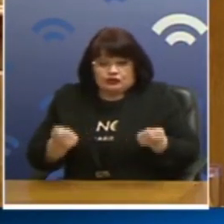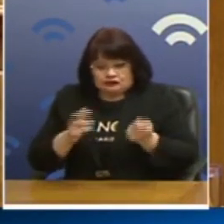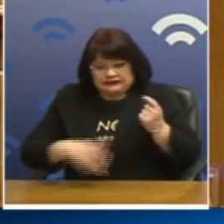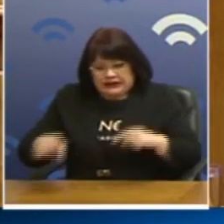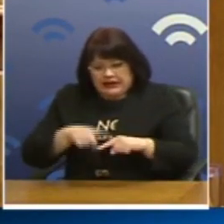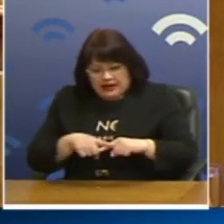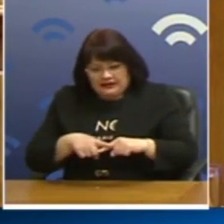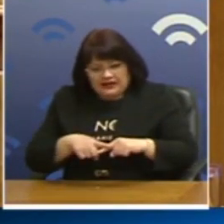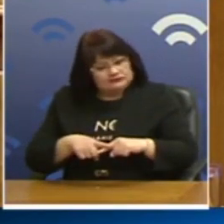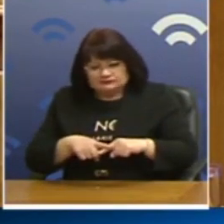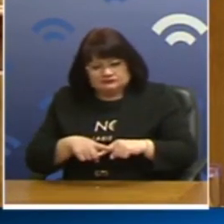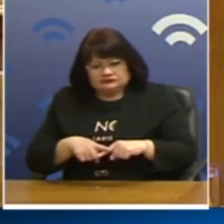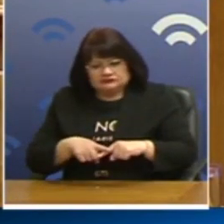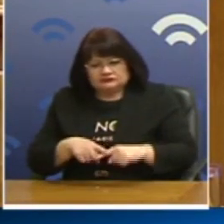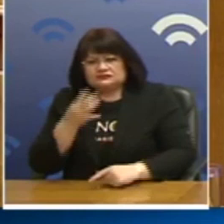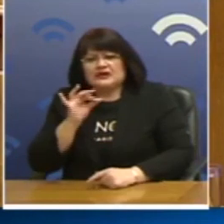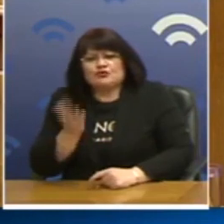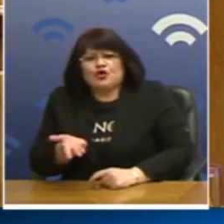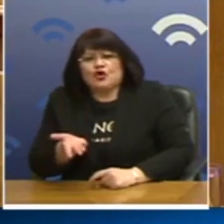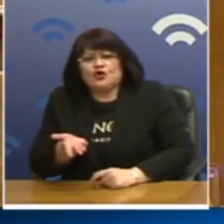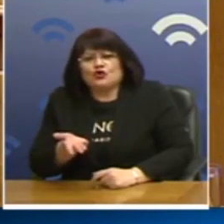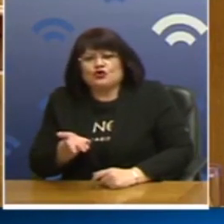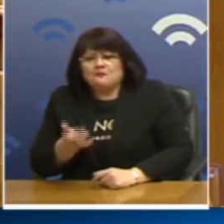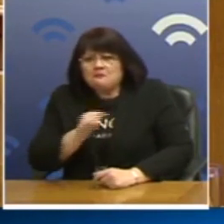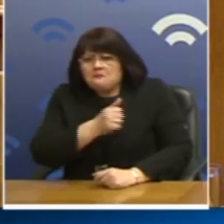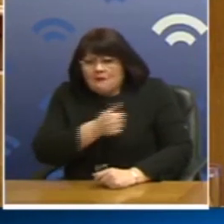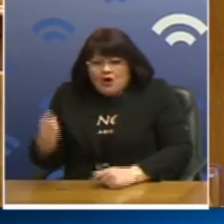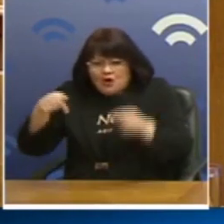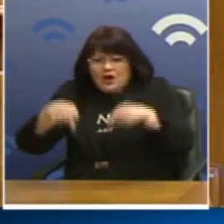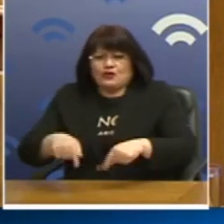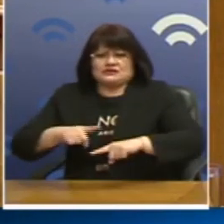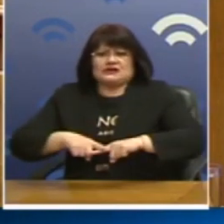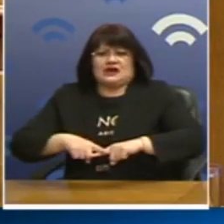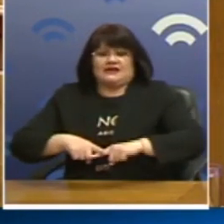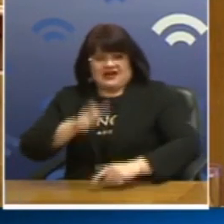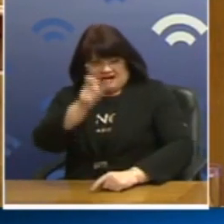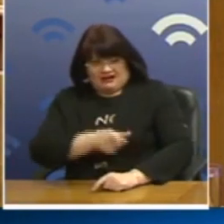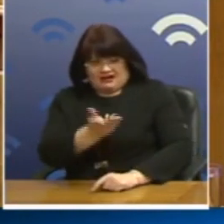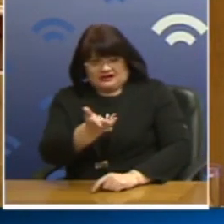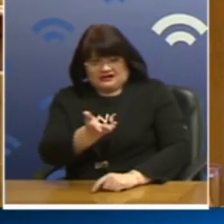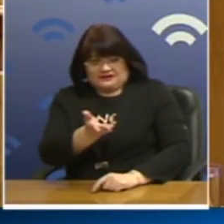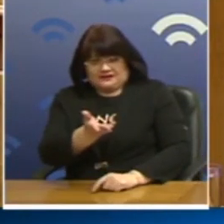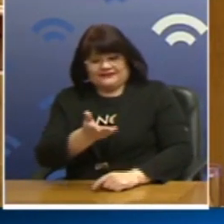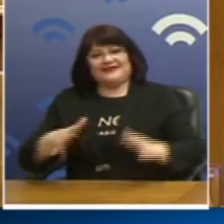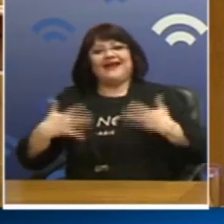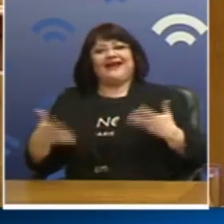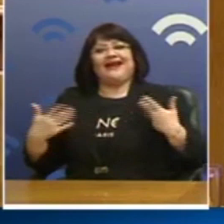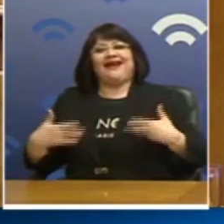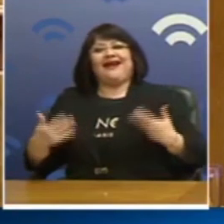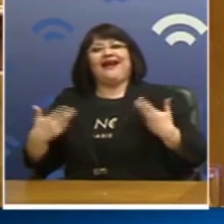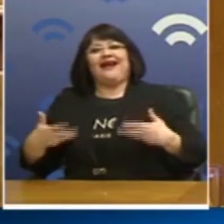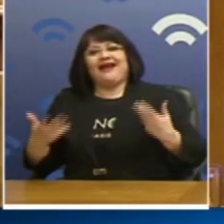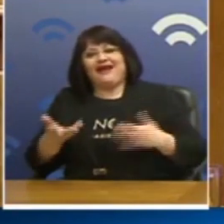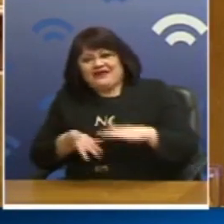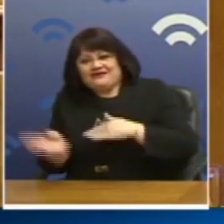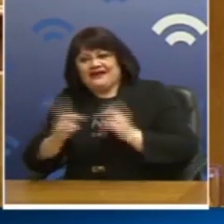δεν έγινε και δεν γίνεται σε καμιά άλλη χώρα. Εσείς δεν είστε που πανηγυρίζετε για την έξοδο από τα